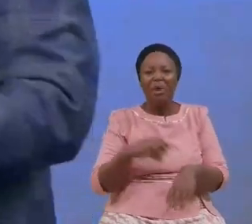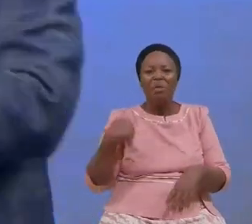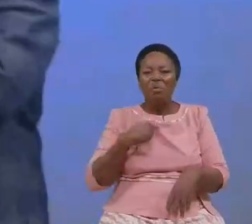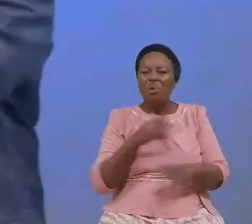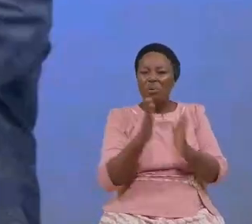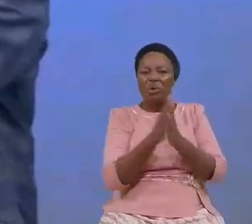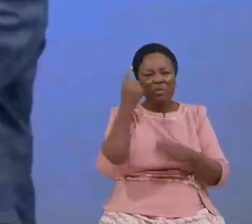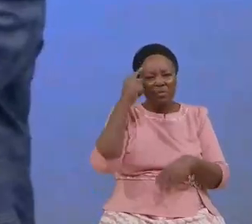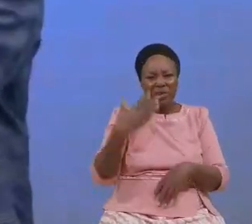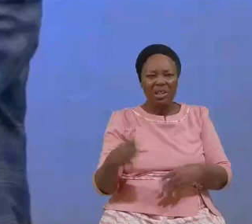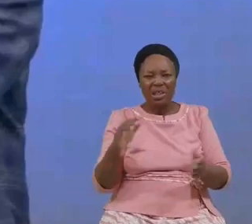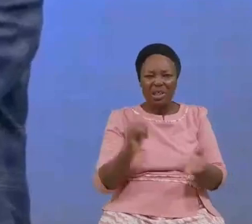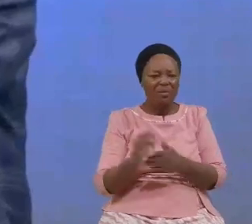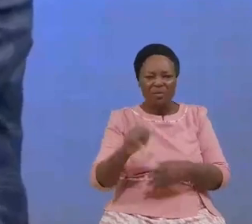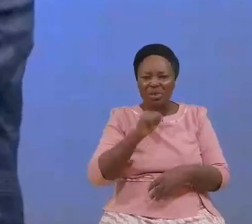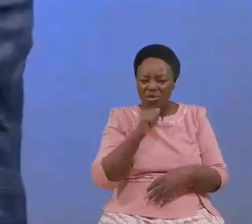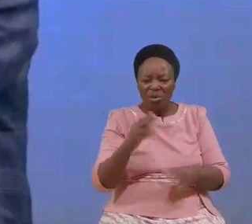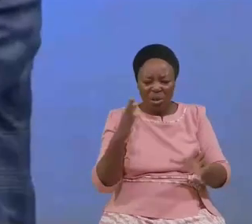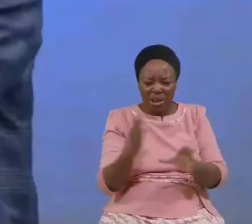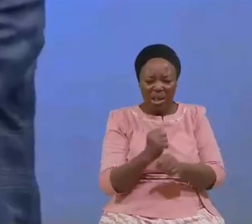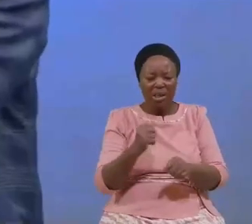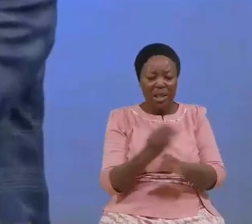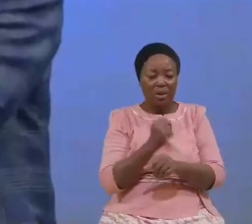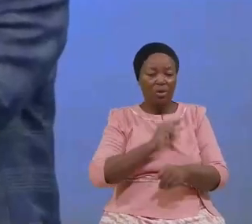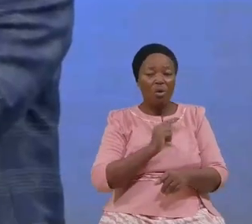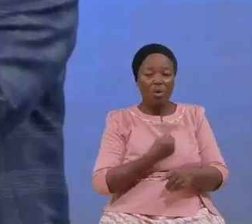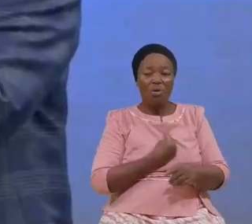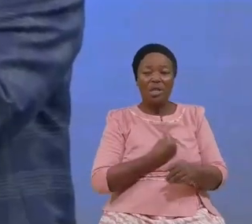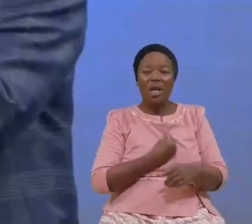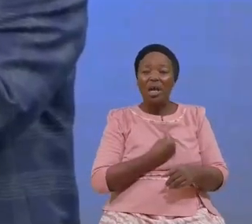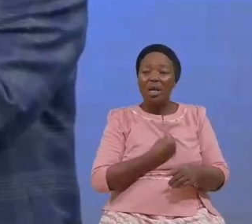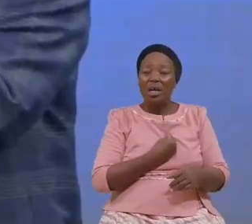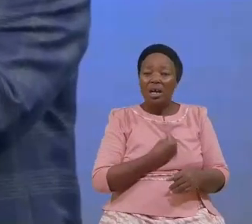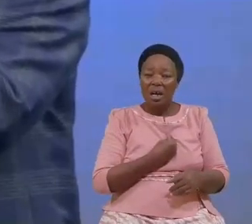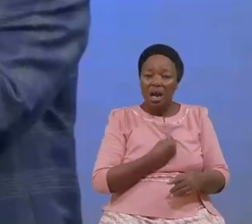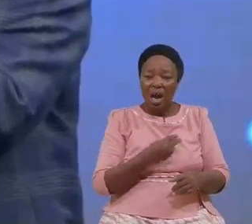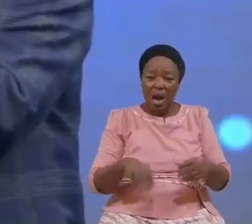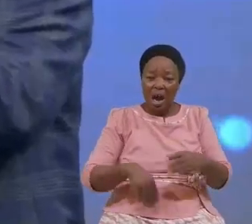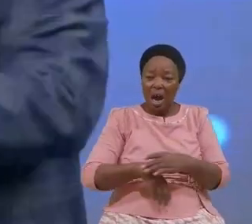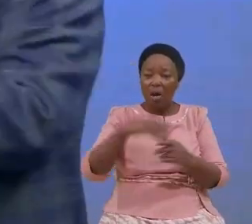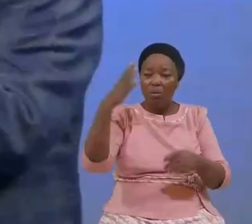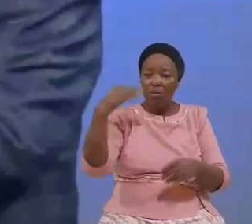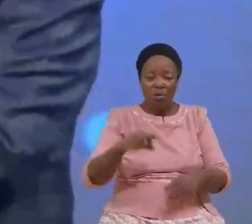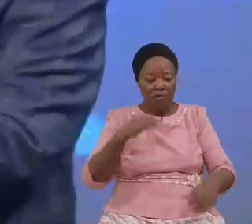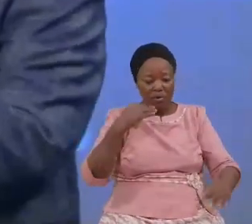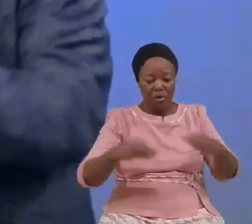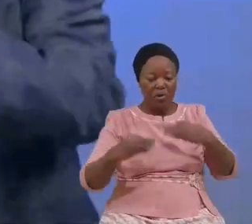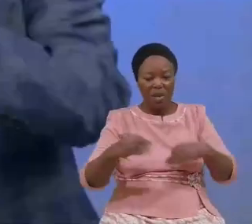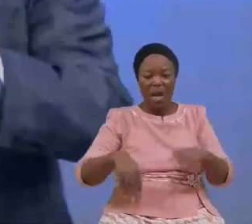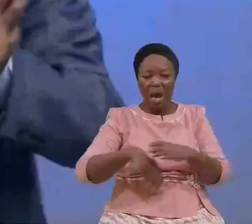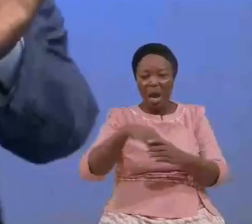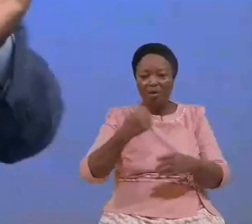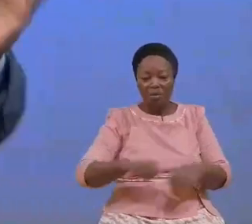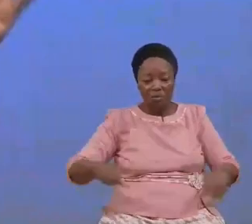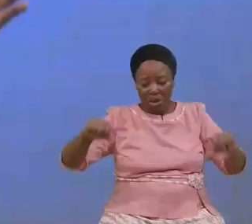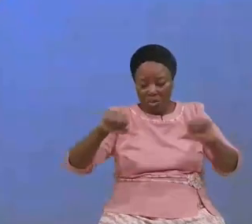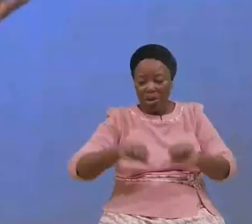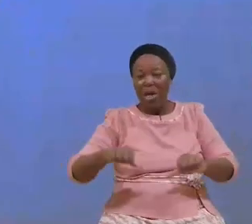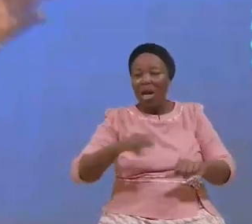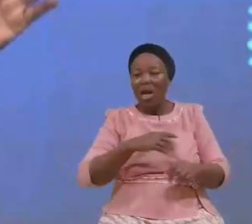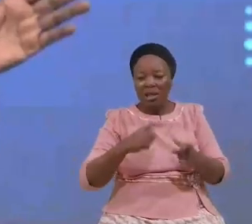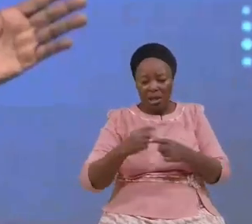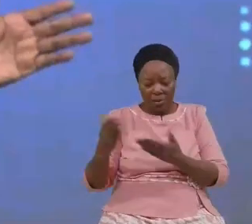qui ne peut pas nous amener nous sortir du jugement qui ne peut pas nous sortir de la condamnation